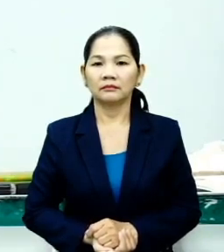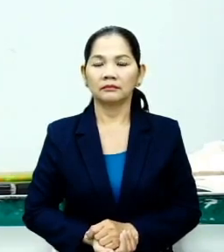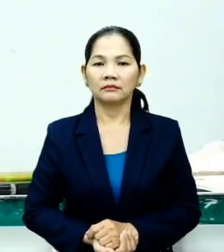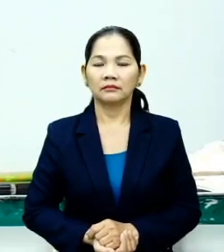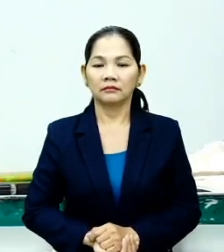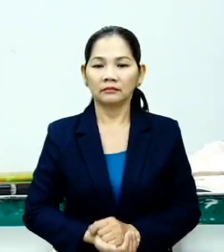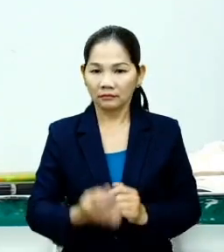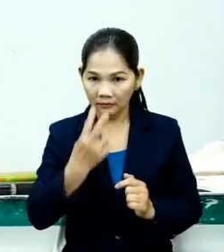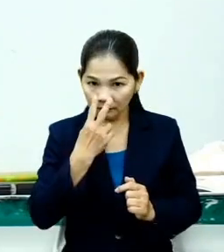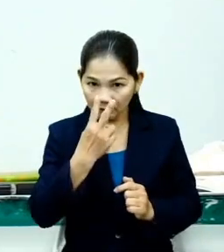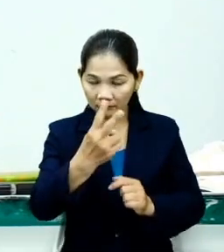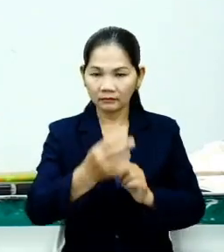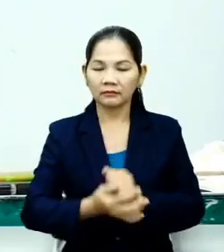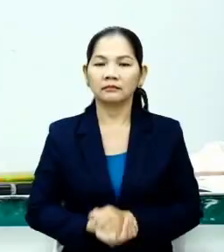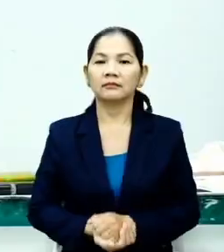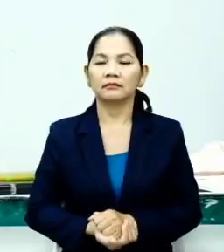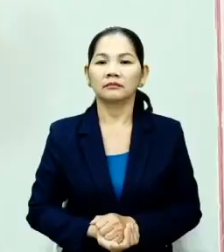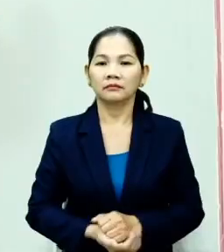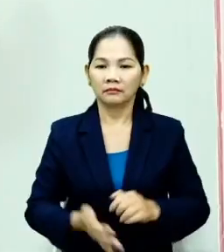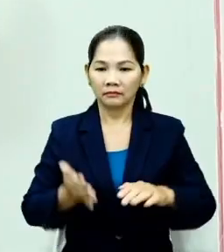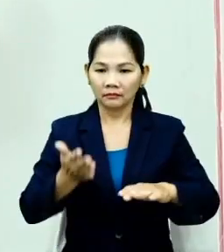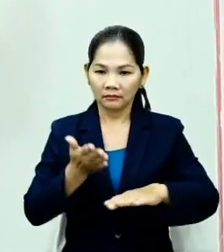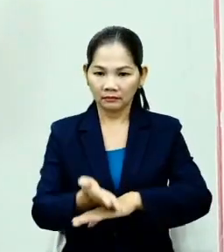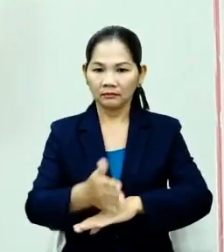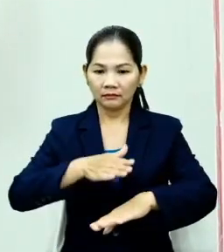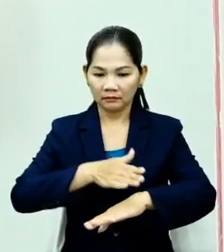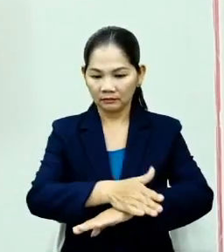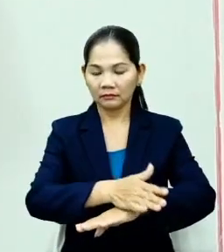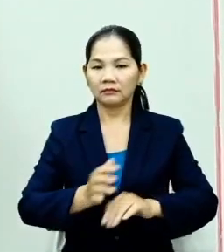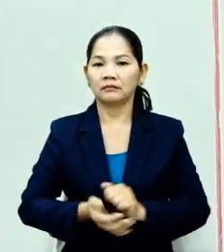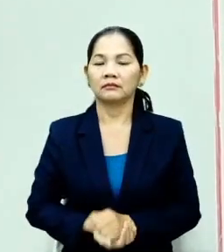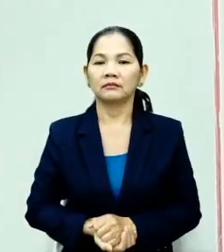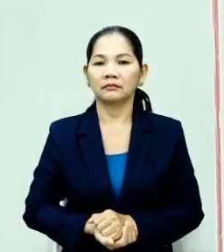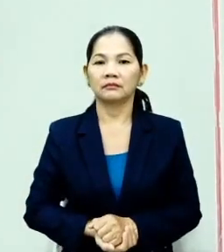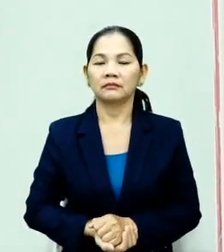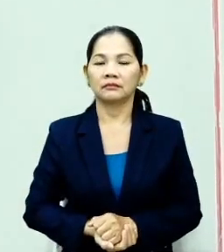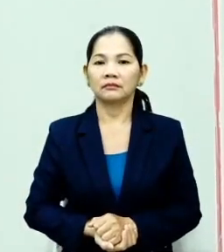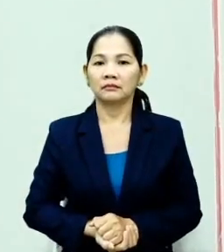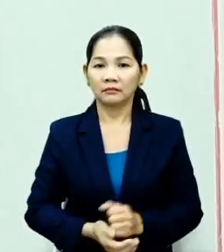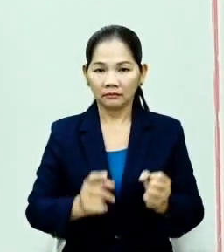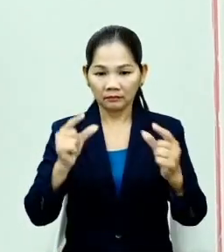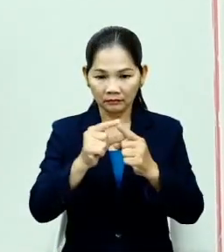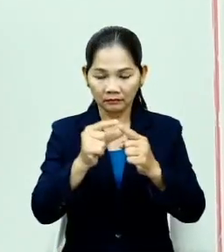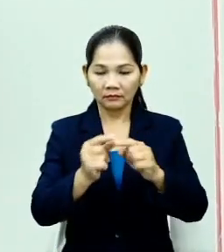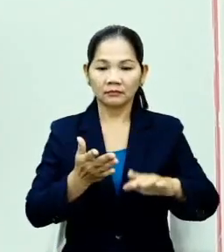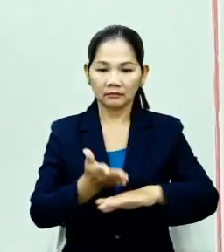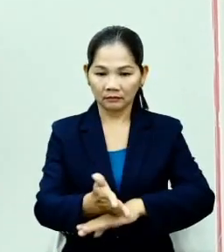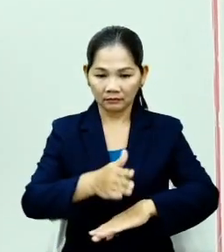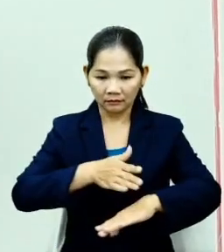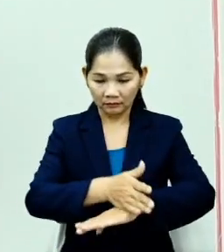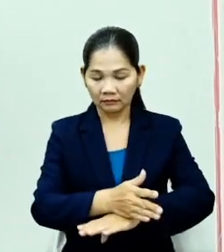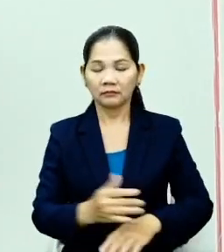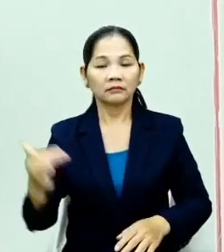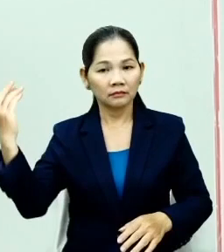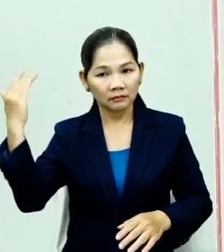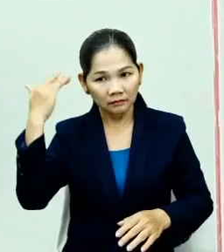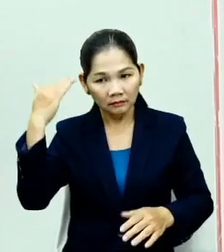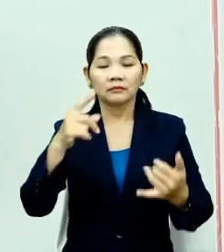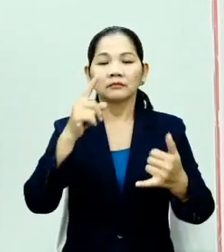Chà, lại con chăm sẽ đáp. Chà, mình no. Chà, ta ở tiệm mình no. Miên sổ đau mà vậy con.